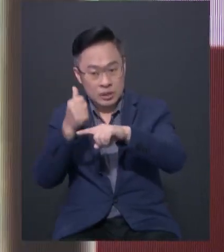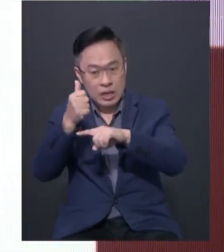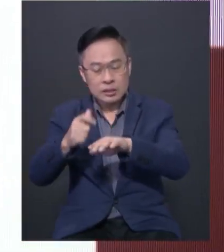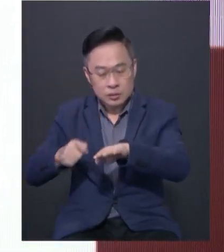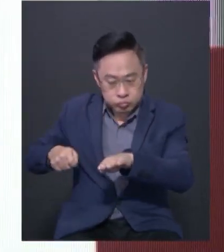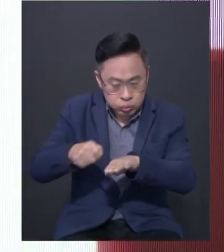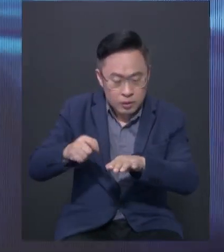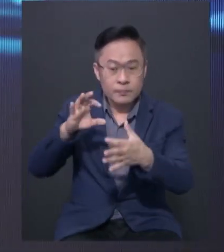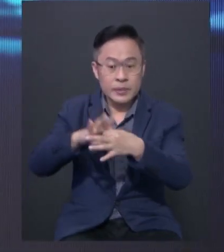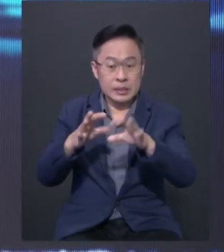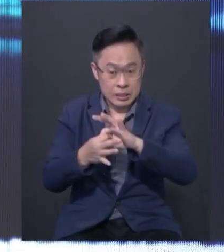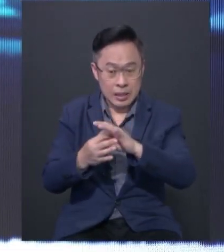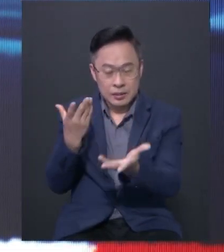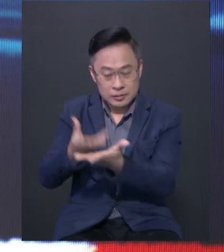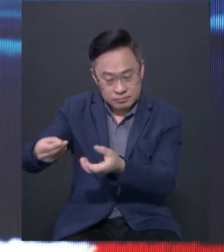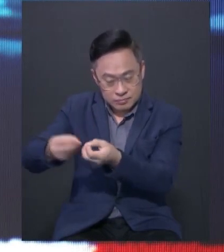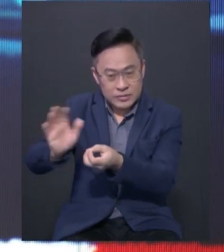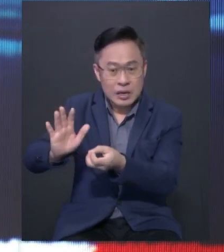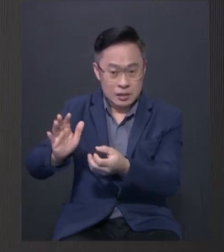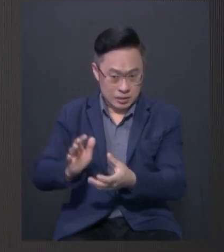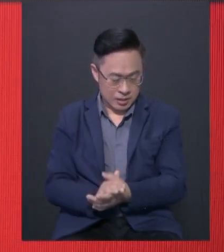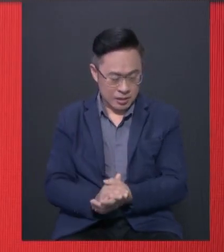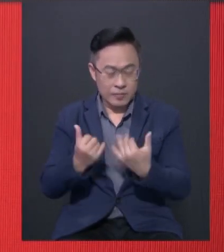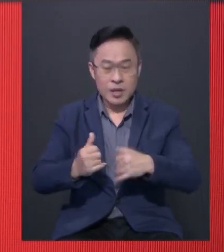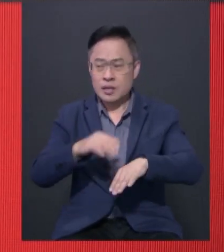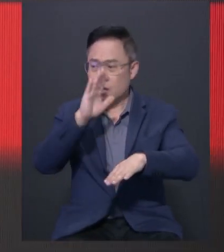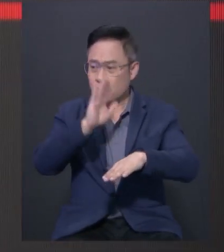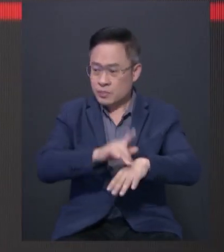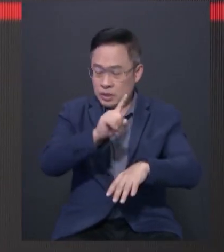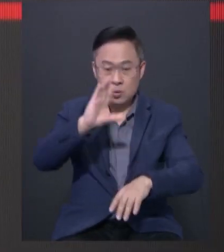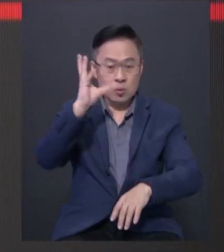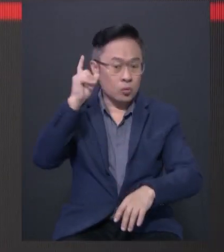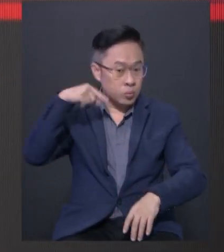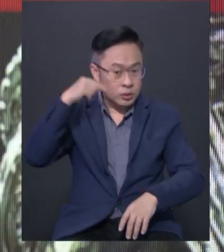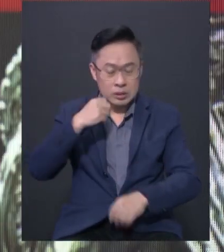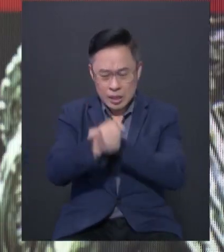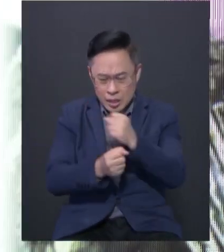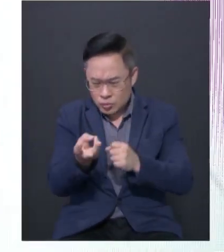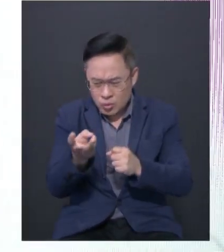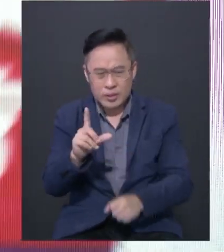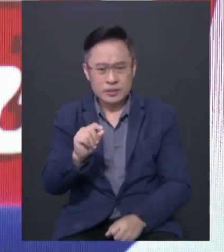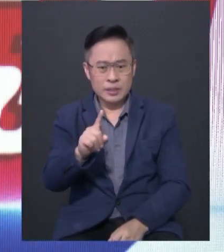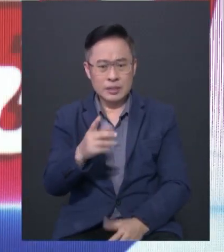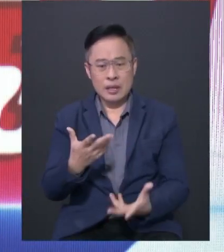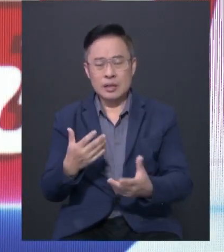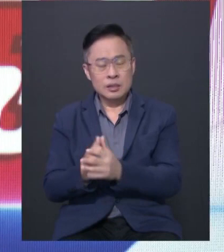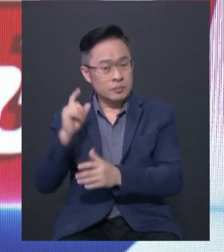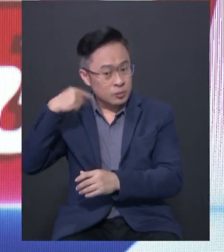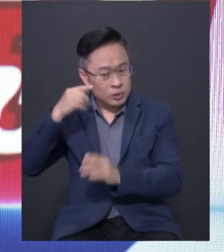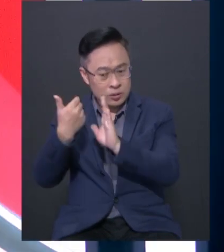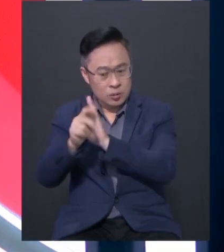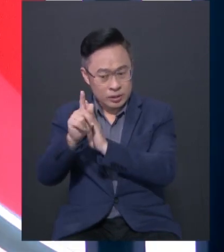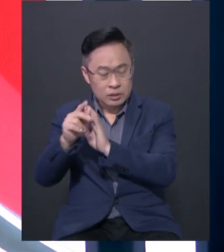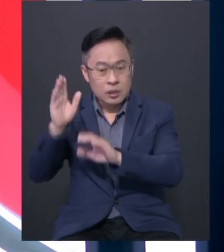21ปีนะครับน้องใบพัดน้องมิ้งนี่ก็อายุน้อยอยู่เลยแล้วก็ขึ้นมาเป็นท็อปๆของโลกแล้วอย่างน้องพลอยนี่มือ9แล้วน ้ องมิ้งมือ